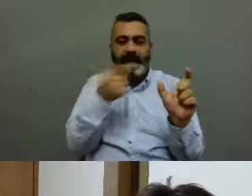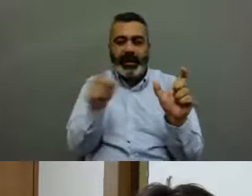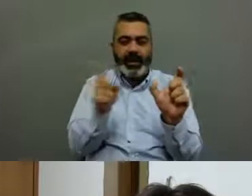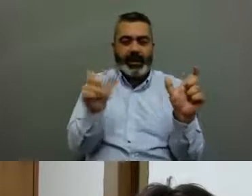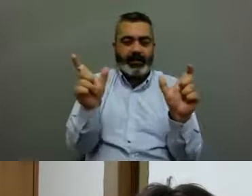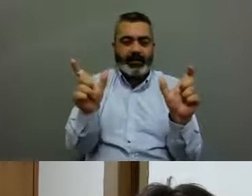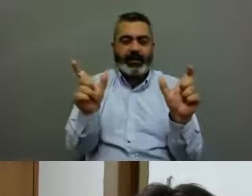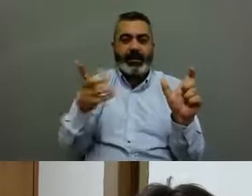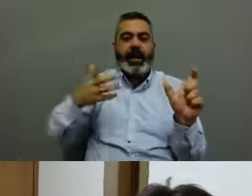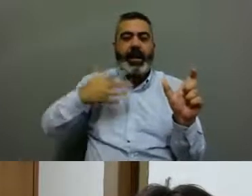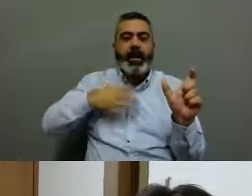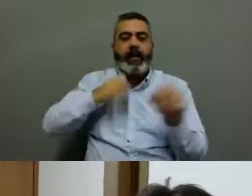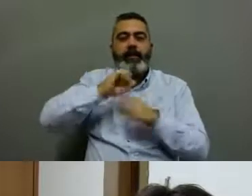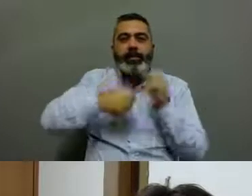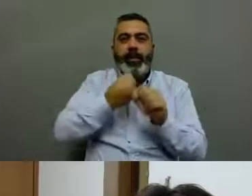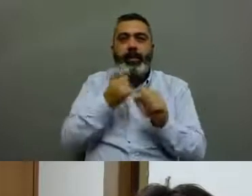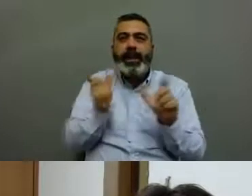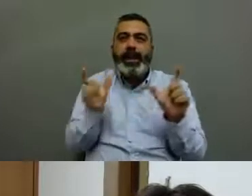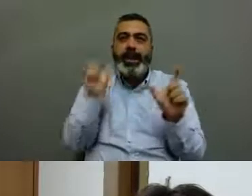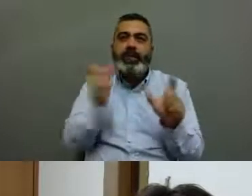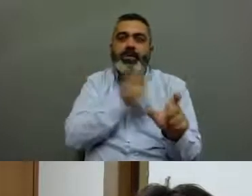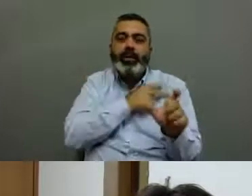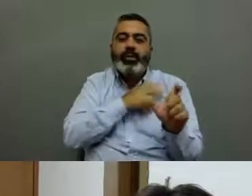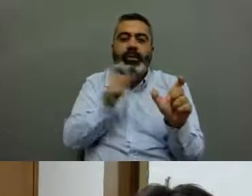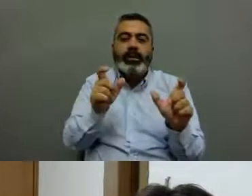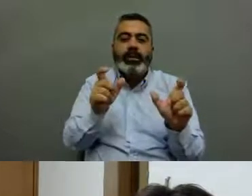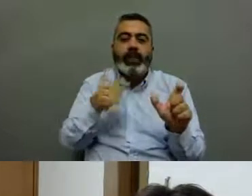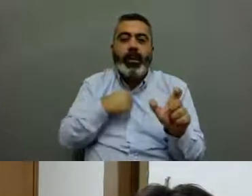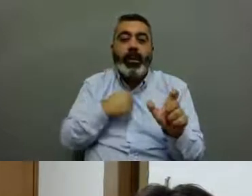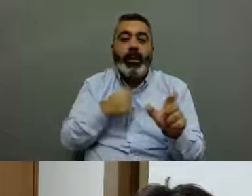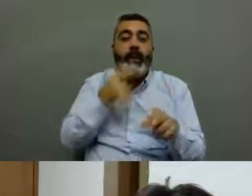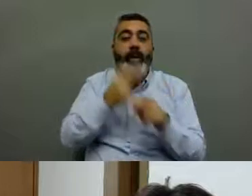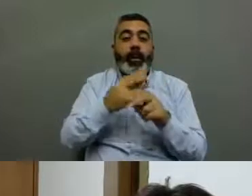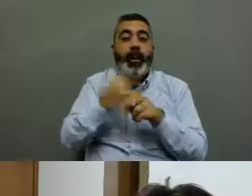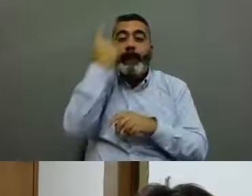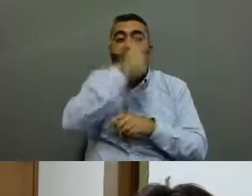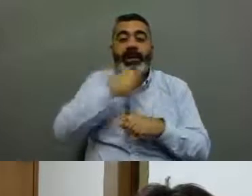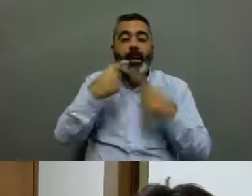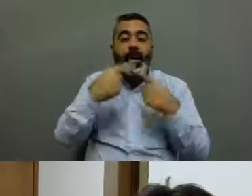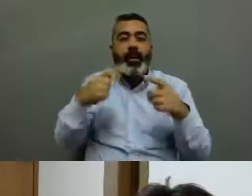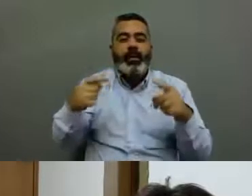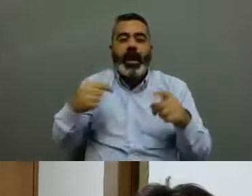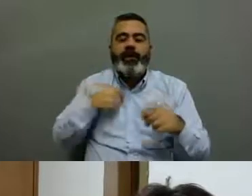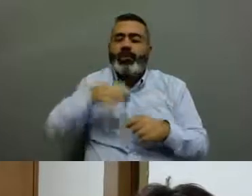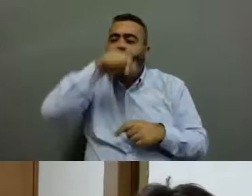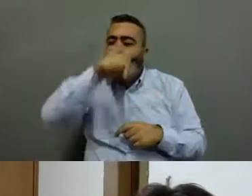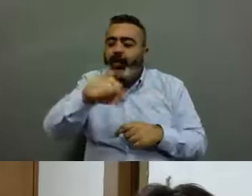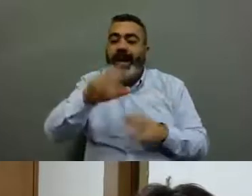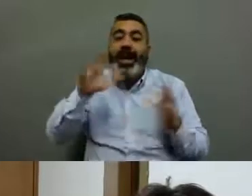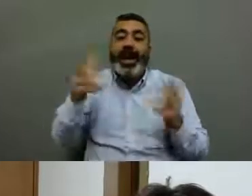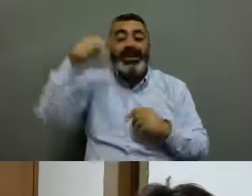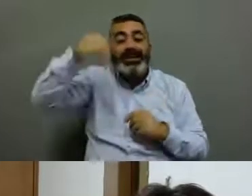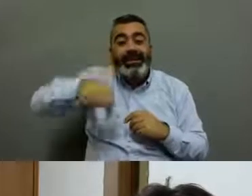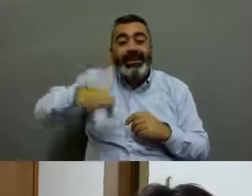μια διαφορετική ερμηνεία. Και εδώ να σημειώσω ότι η λέξη ποικιλομορφία είναι μια λέξη που αγαπώ, ωστόσο σήμερα